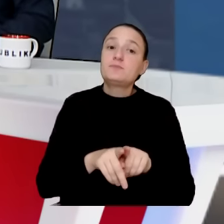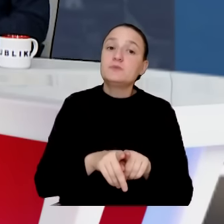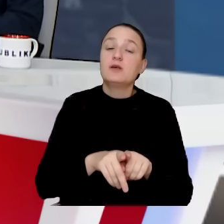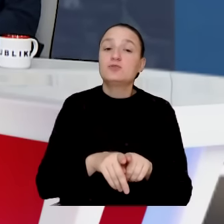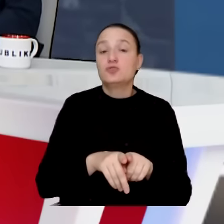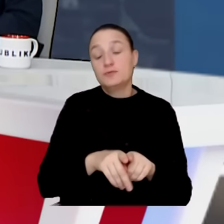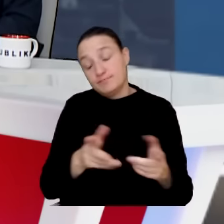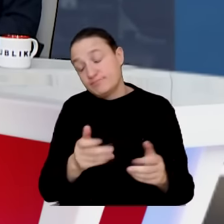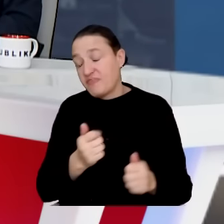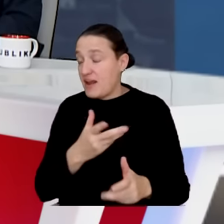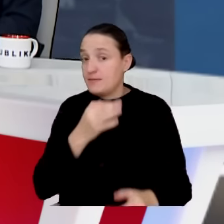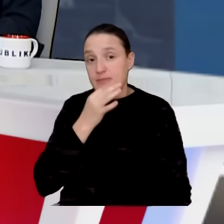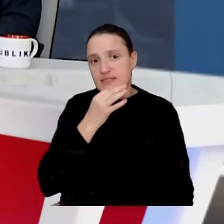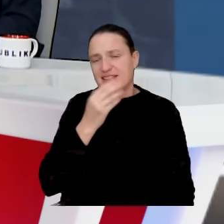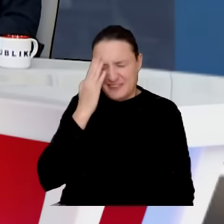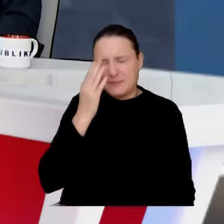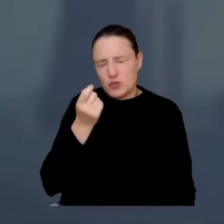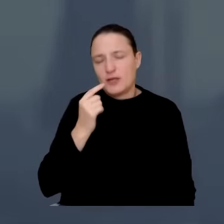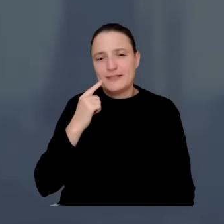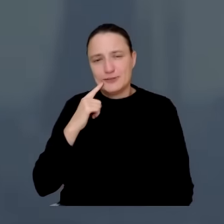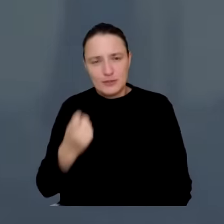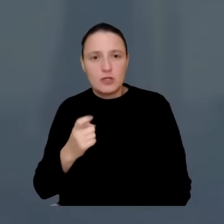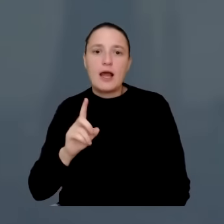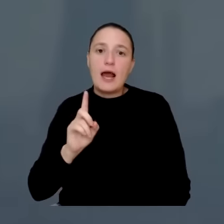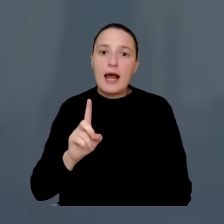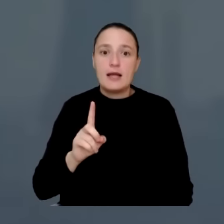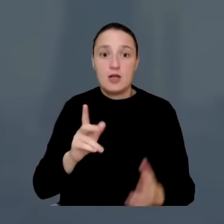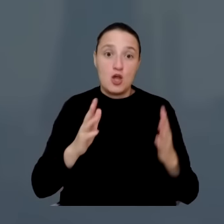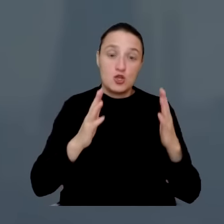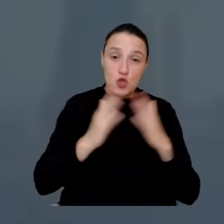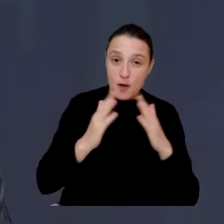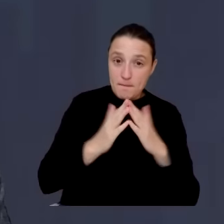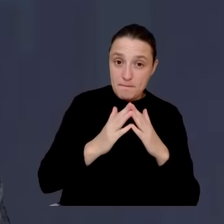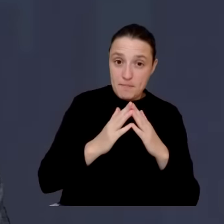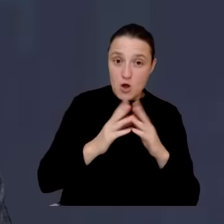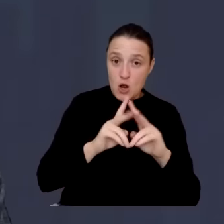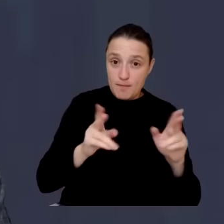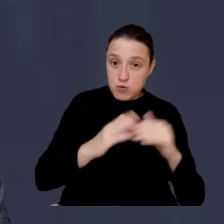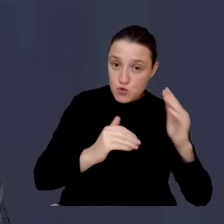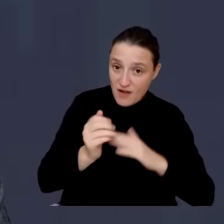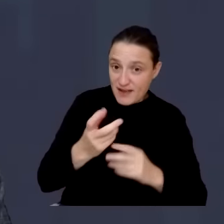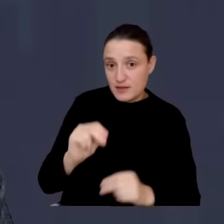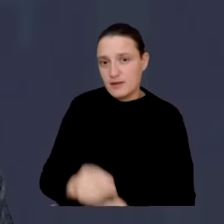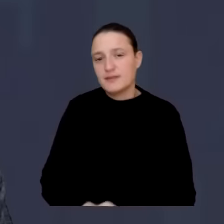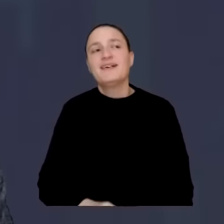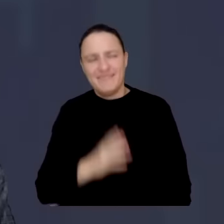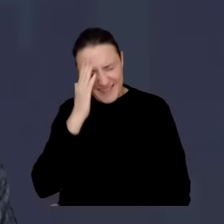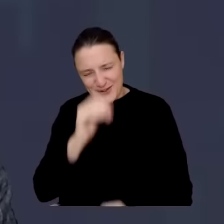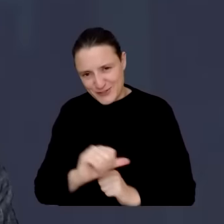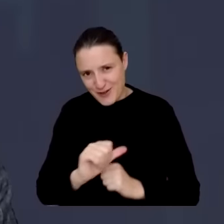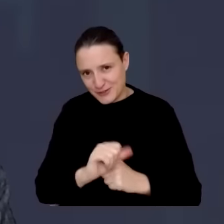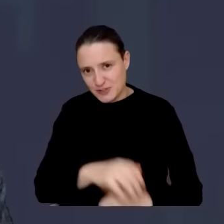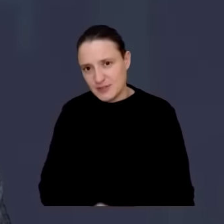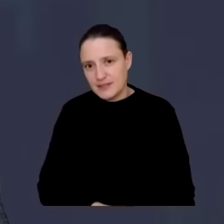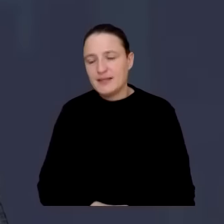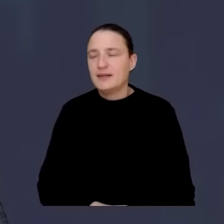stawiane ono jest takie groteskowe właściwie dom w budowie czy nie w budowie wie pan o co chodzi Ja to już mówiłem